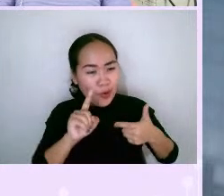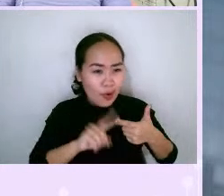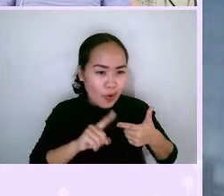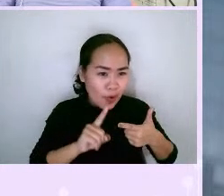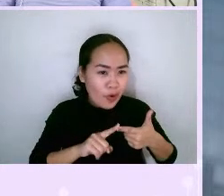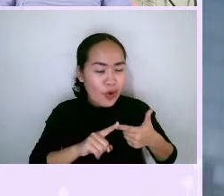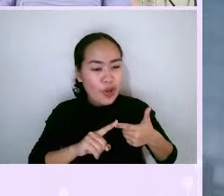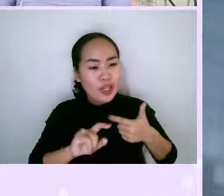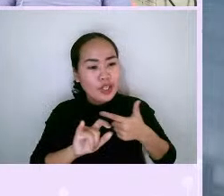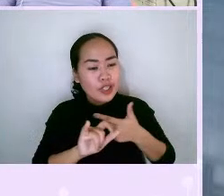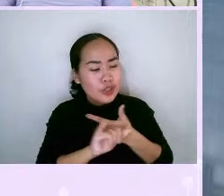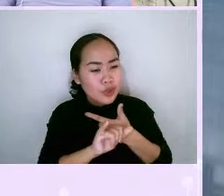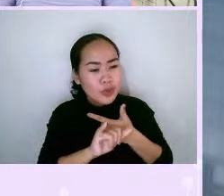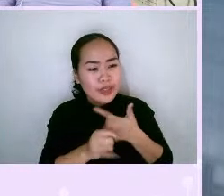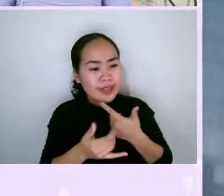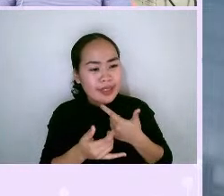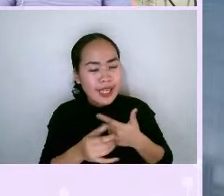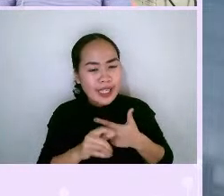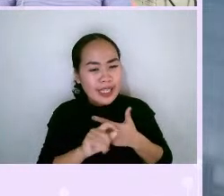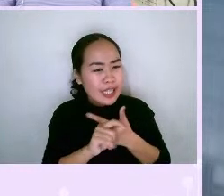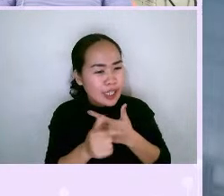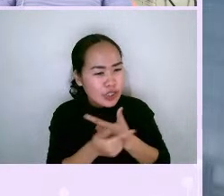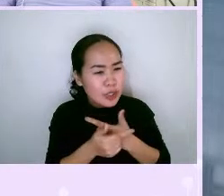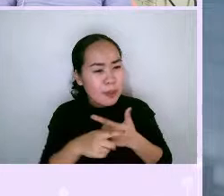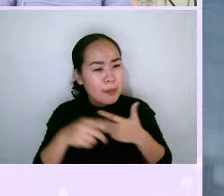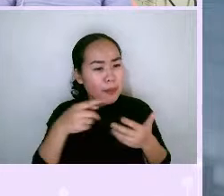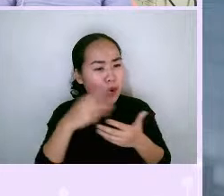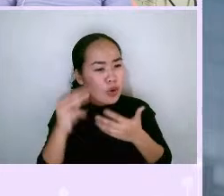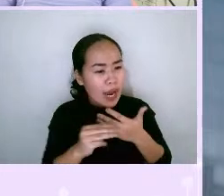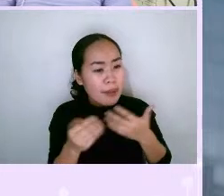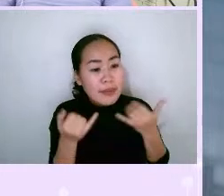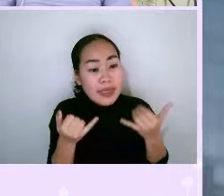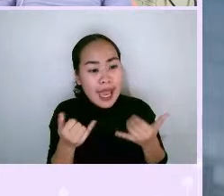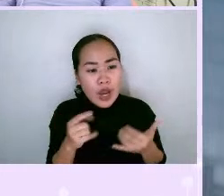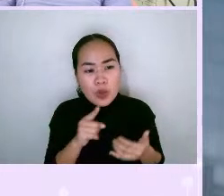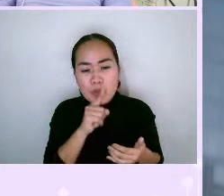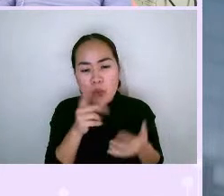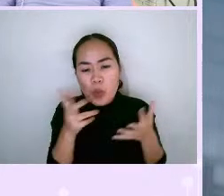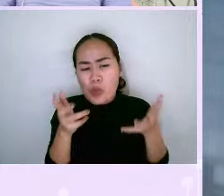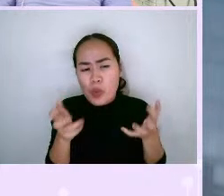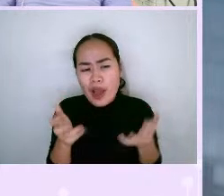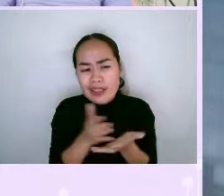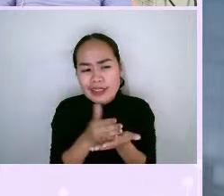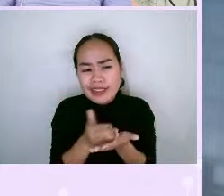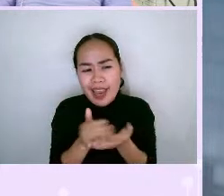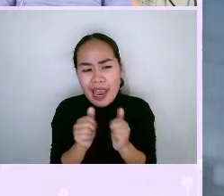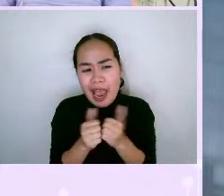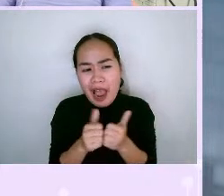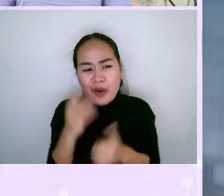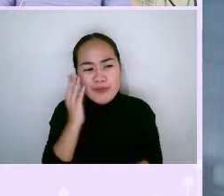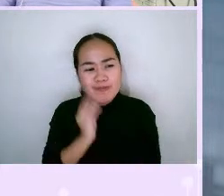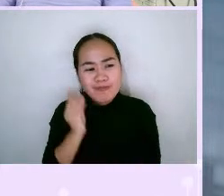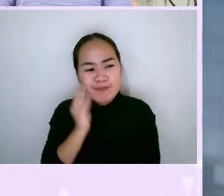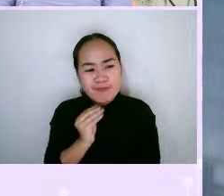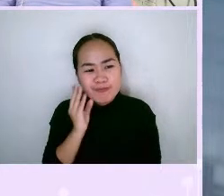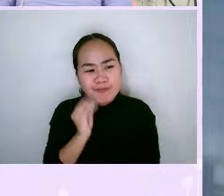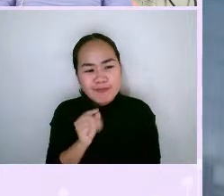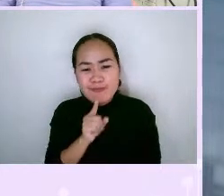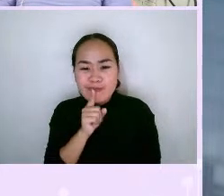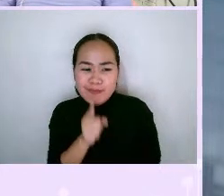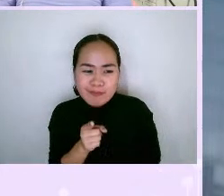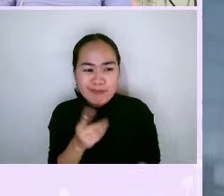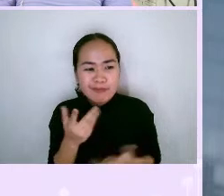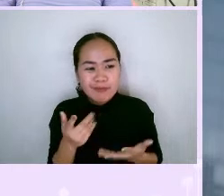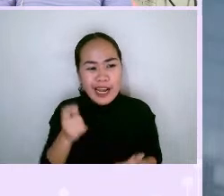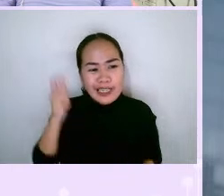Facilitation Programs. What we wanted this time is to share po yung mga experiences, mga